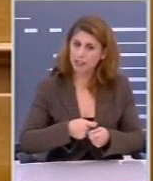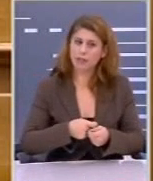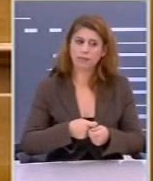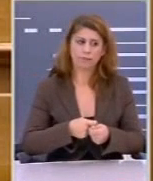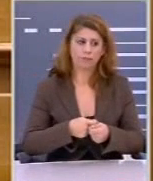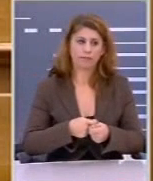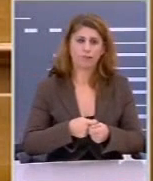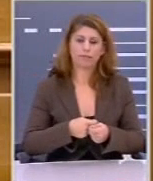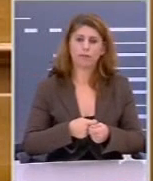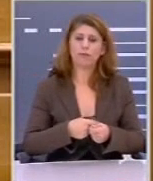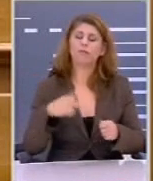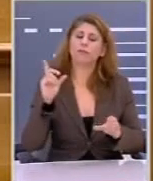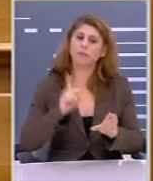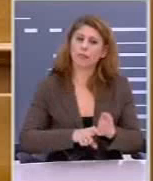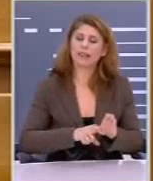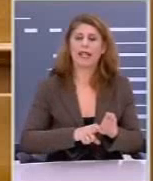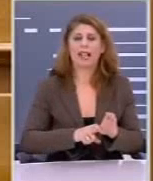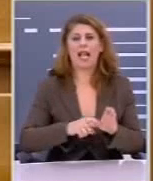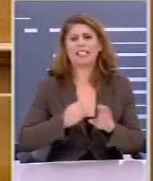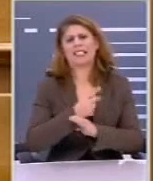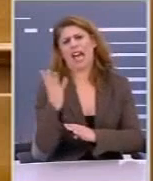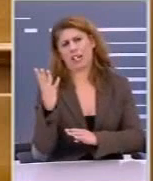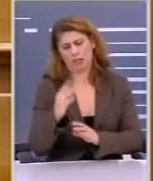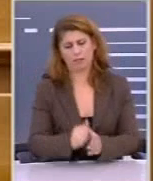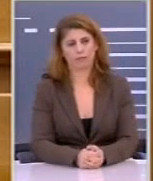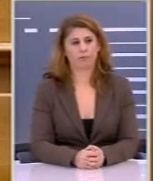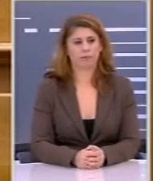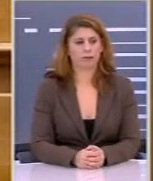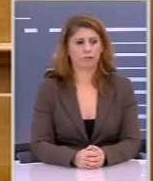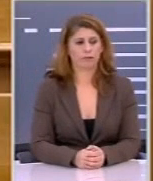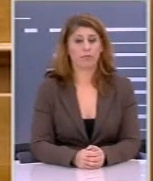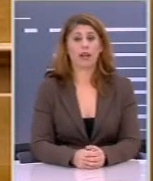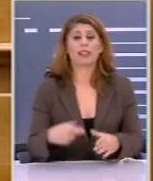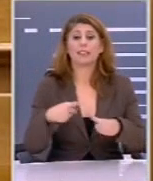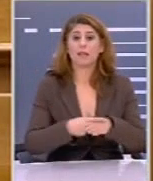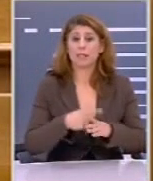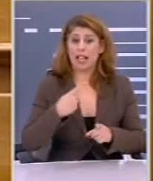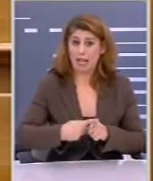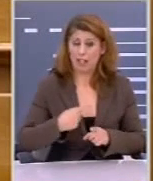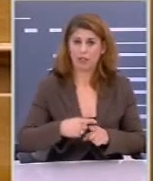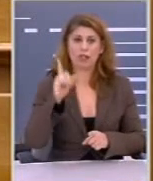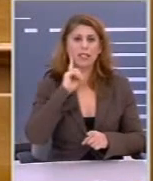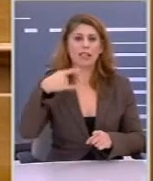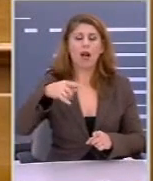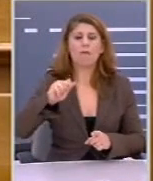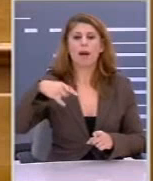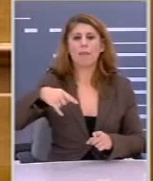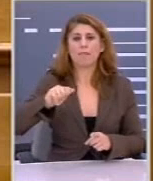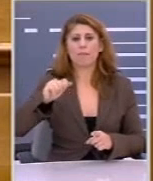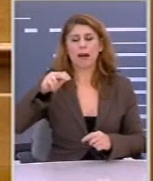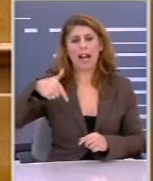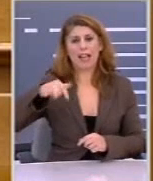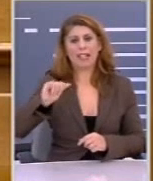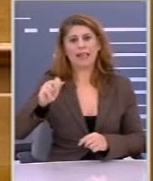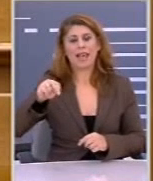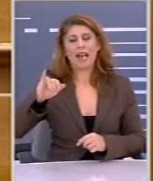την εταιρεία Στάρο, γνωστός Γιάννης Βαρδενογιάννης. Πάμε τώρα. Τράπεζα της Ελλάδος, κυρία Παπαγιαννίδου, ο κύριος Πάσχας,